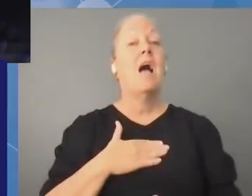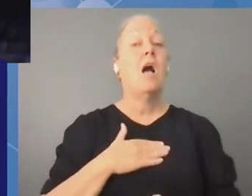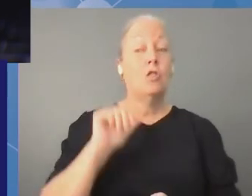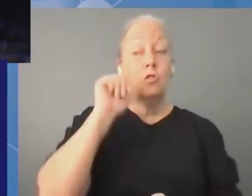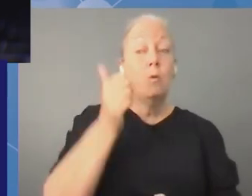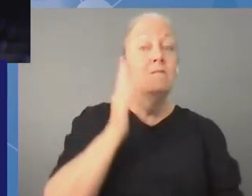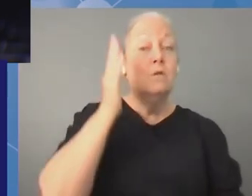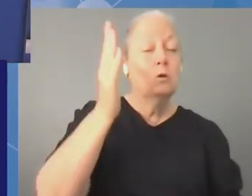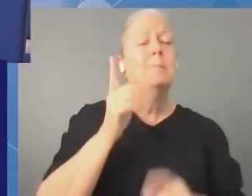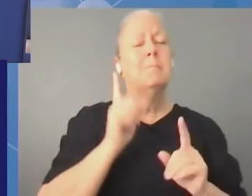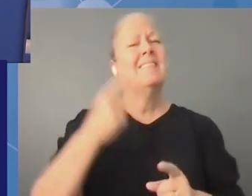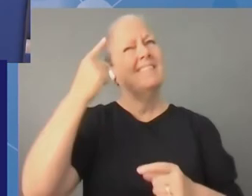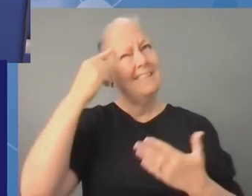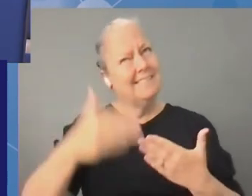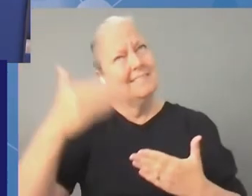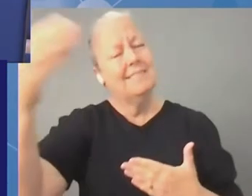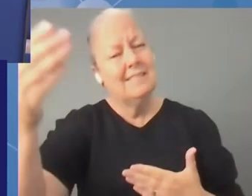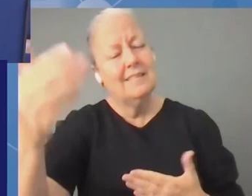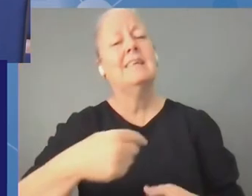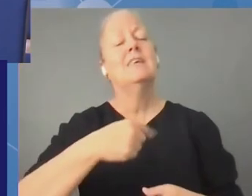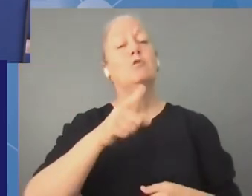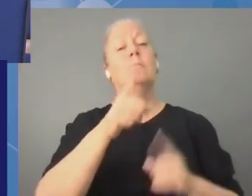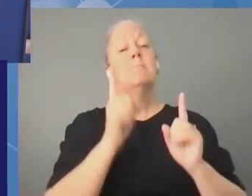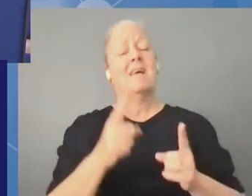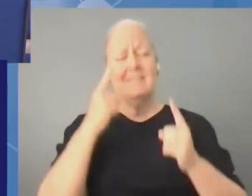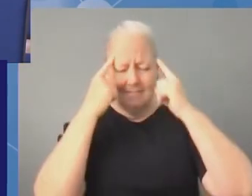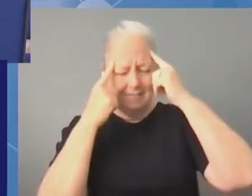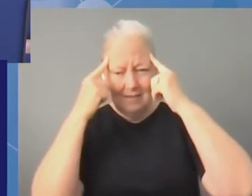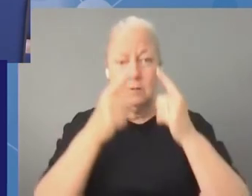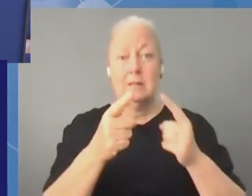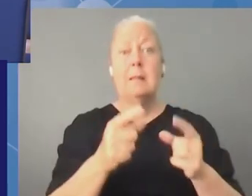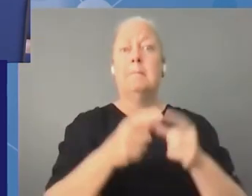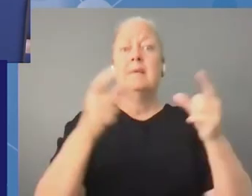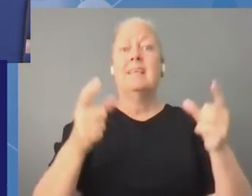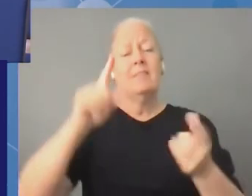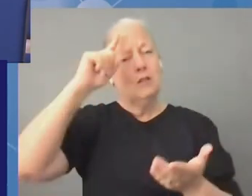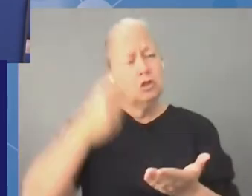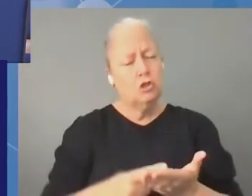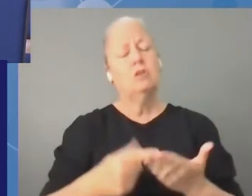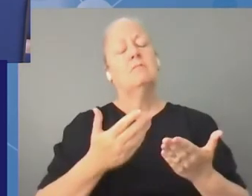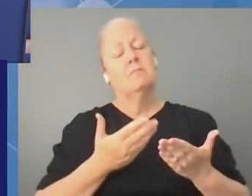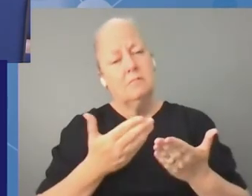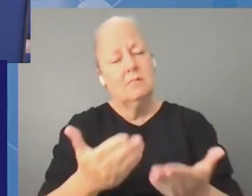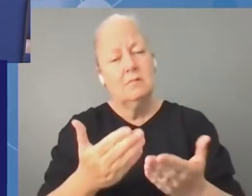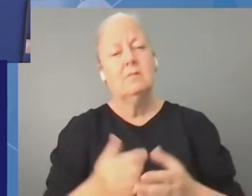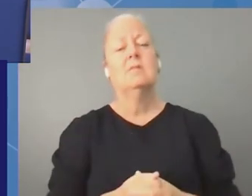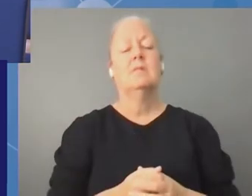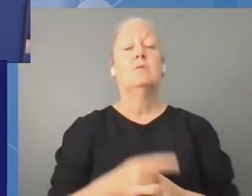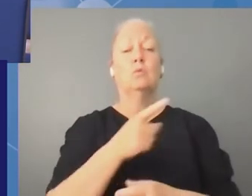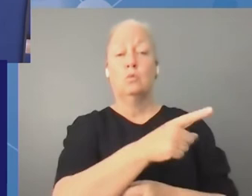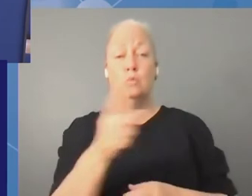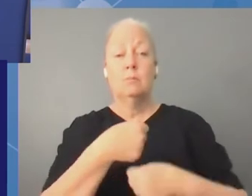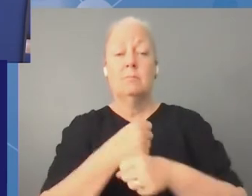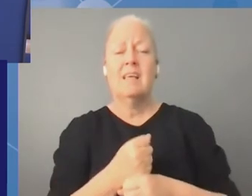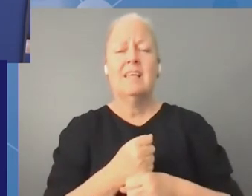全球的人口的几乎50%，但是我们的呼声是很少能听到的吧，所以